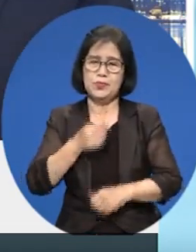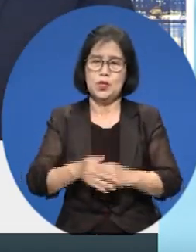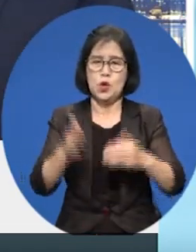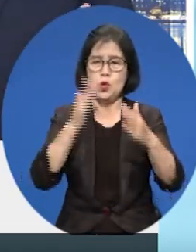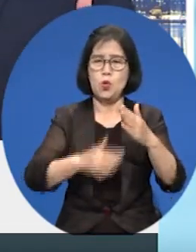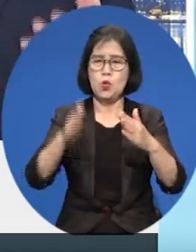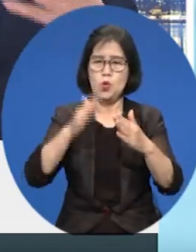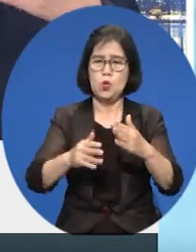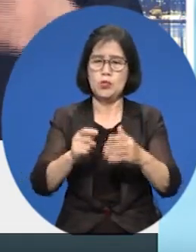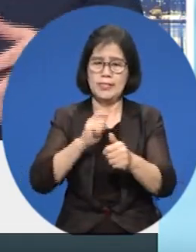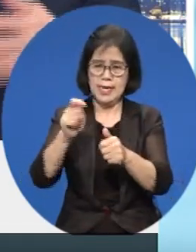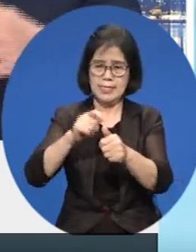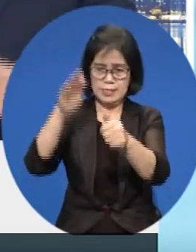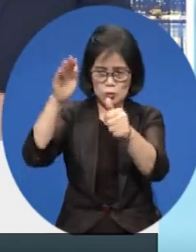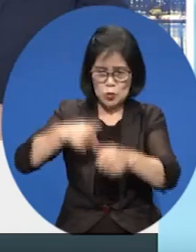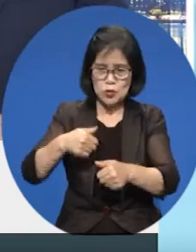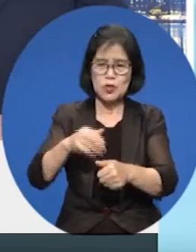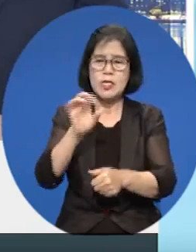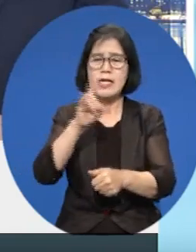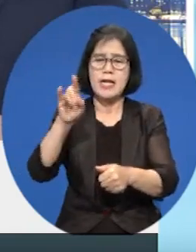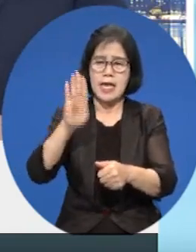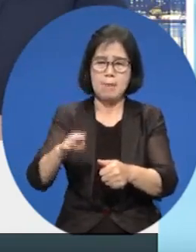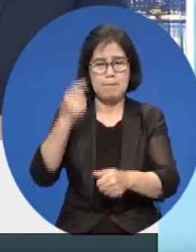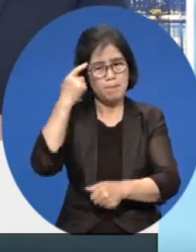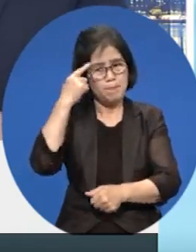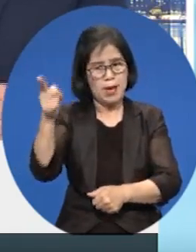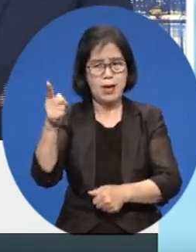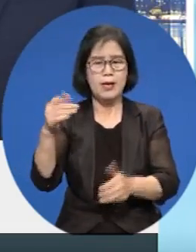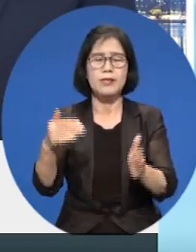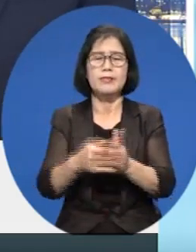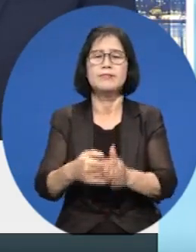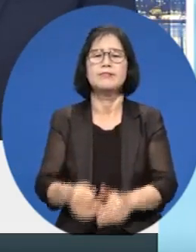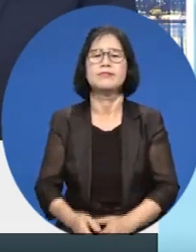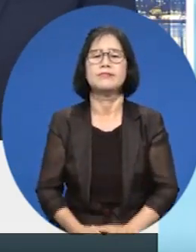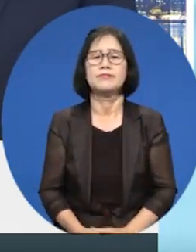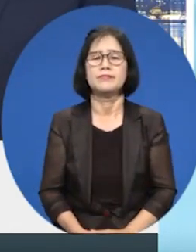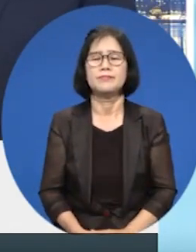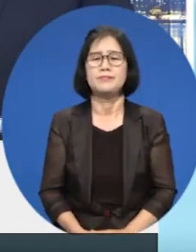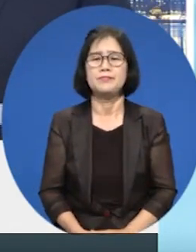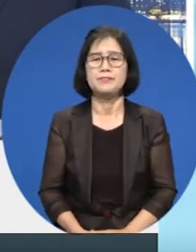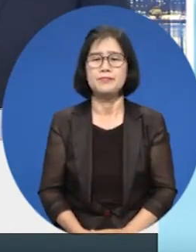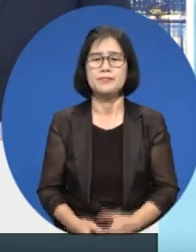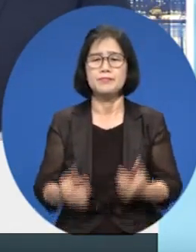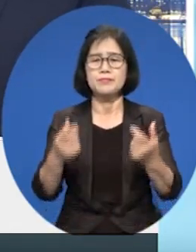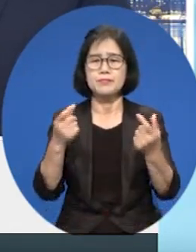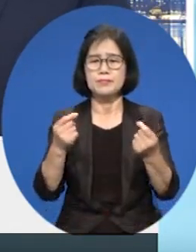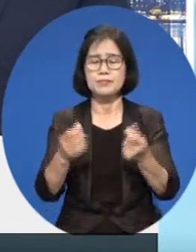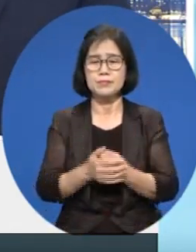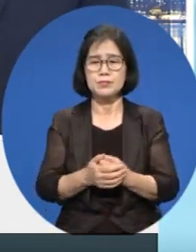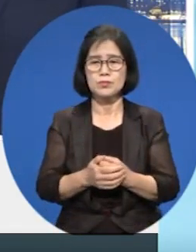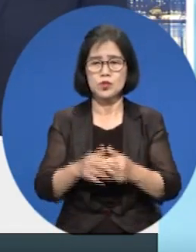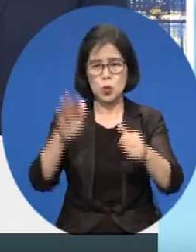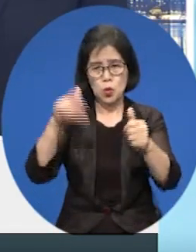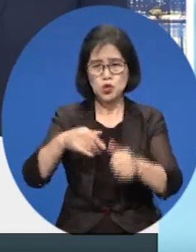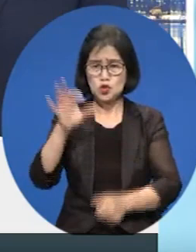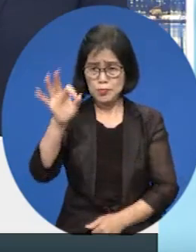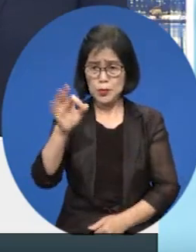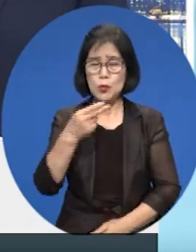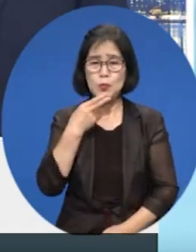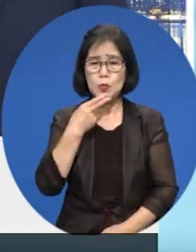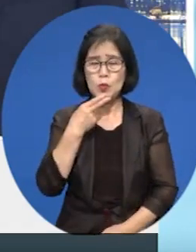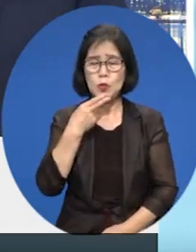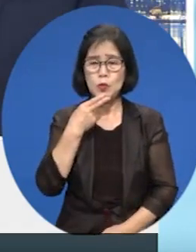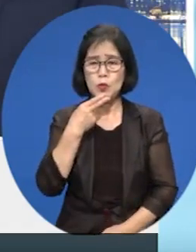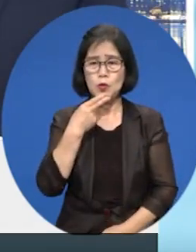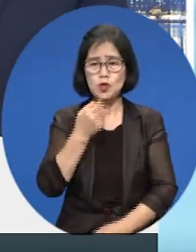0 텍스 호출 앱 을 개발했는데 어 이것은 그러니까 호출 b 도 없고